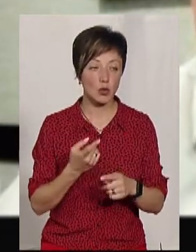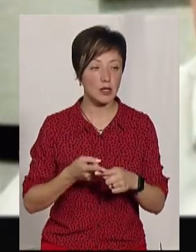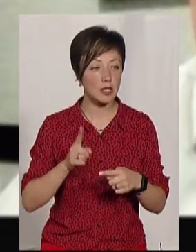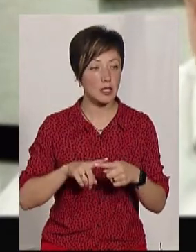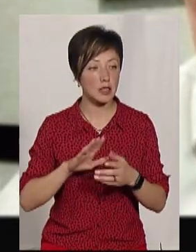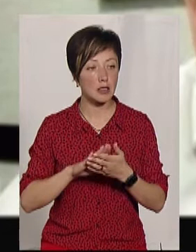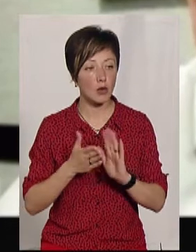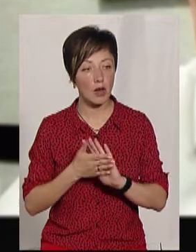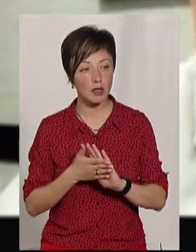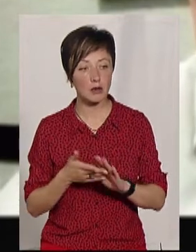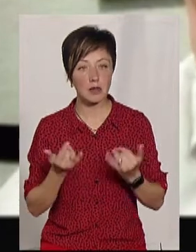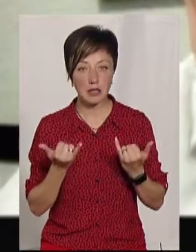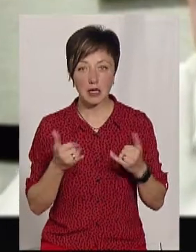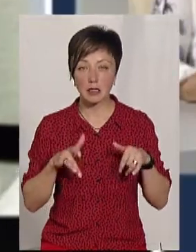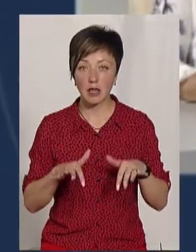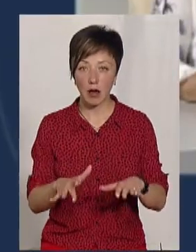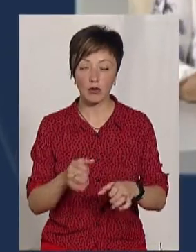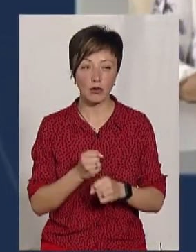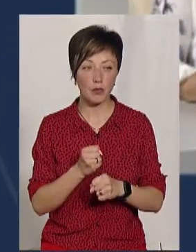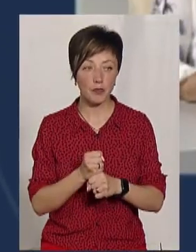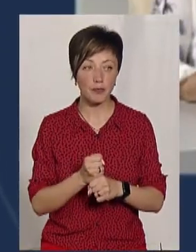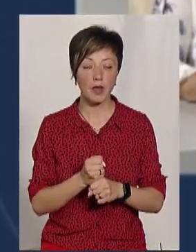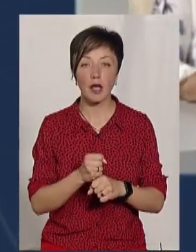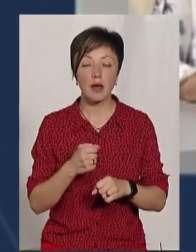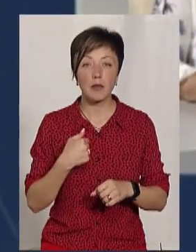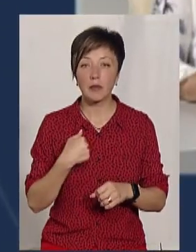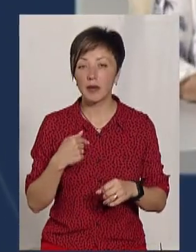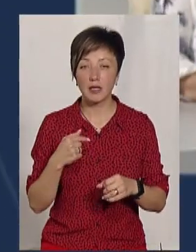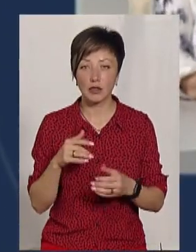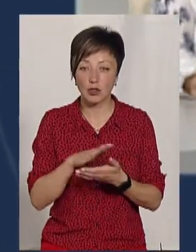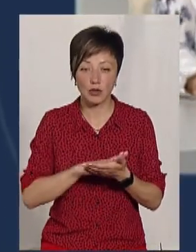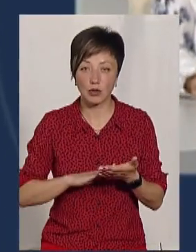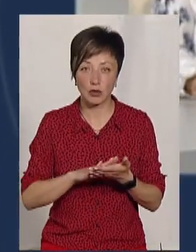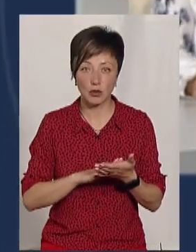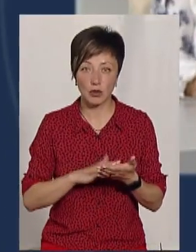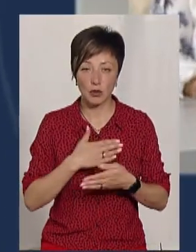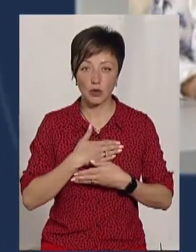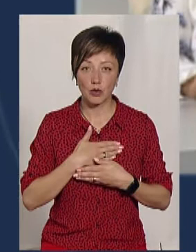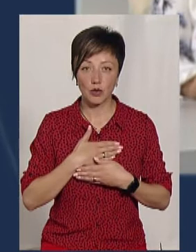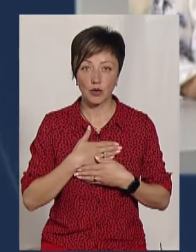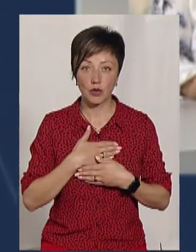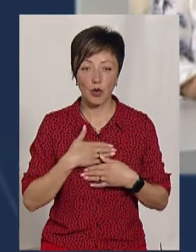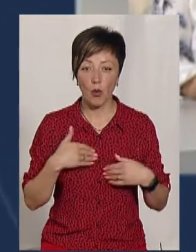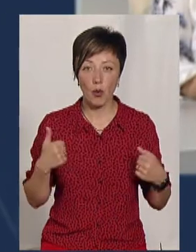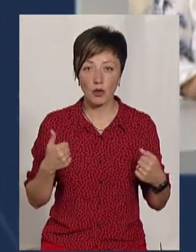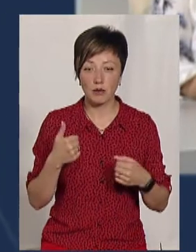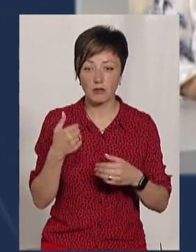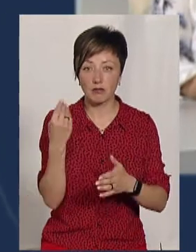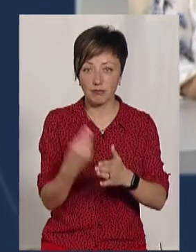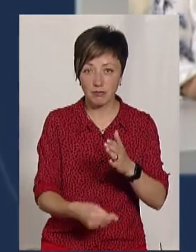віднестися до тих заходів, які ми зараз вживаємо. Ми в жодному разі не ущемляємо